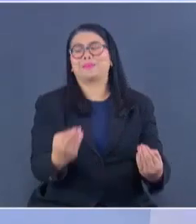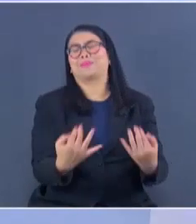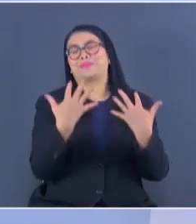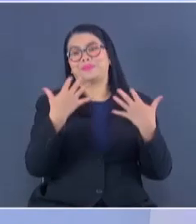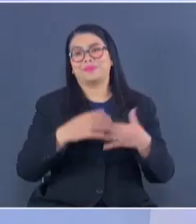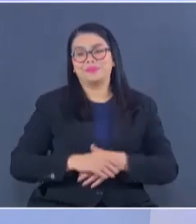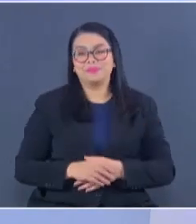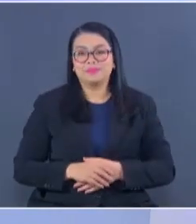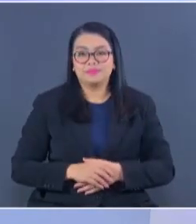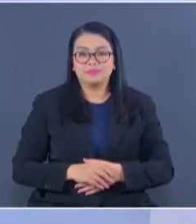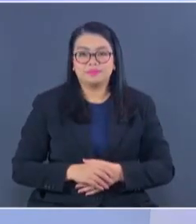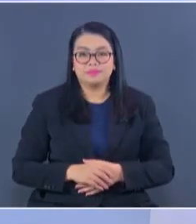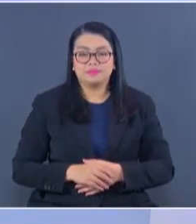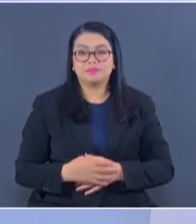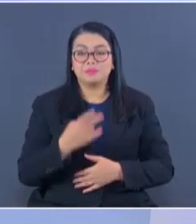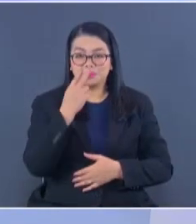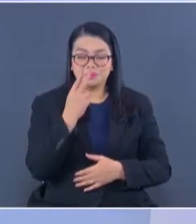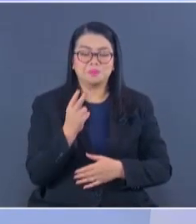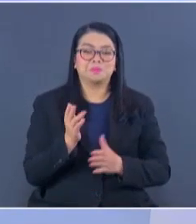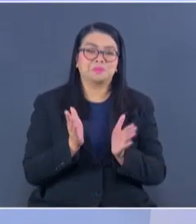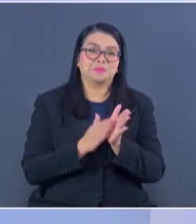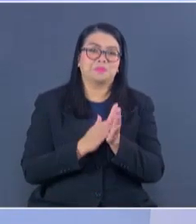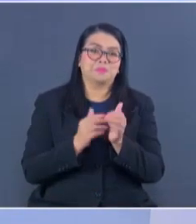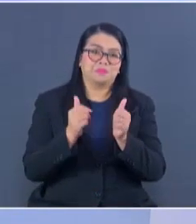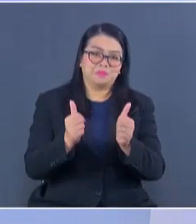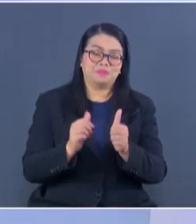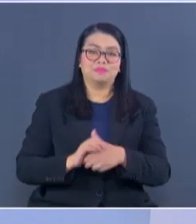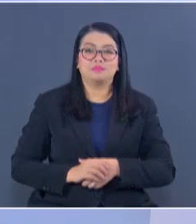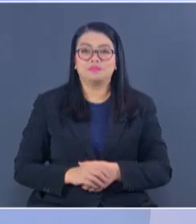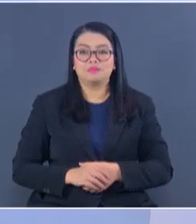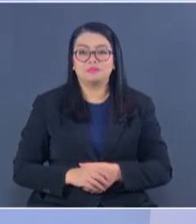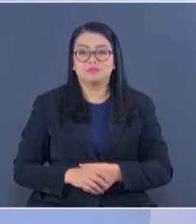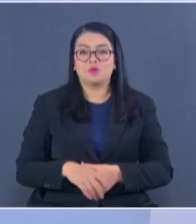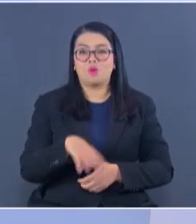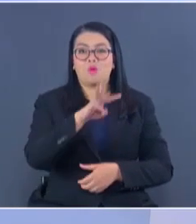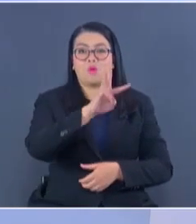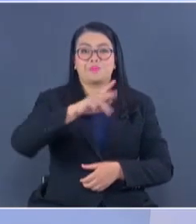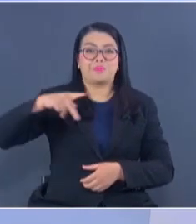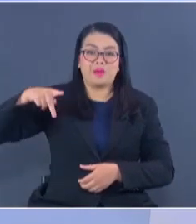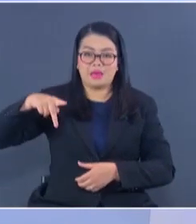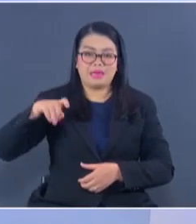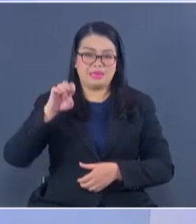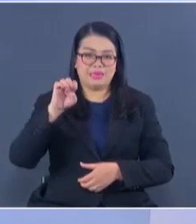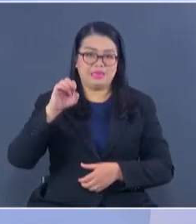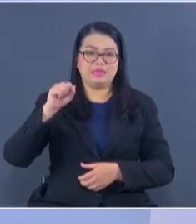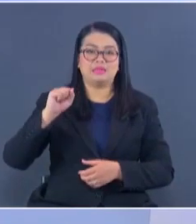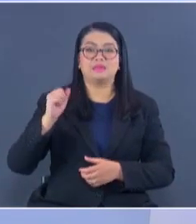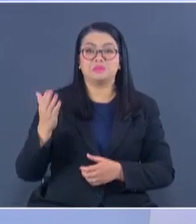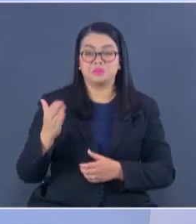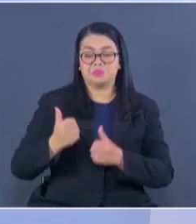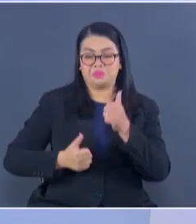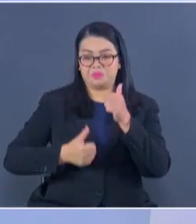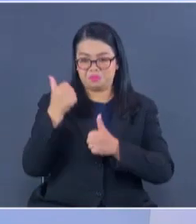เอาคุณผู้ชมครับขยับมาครับไปแสดงความยินดีกับทาง Vampire Esports ครับทำผลงานได้อย่างดีเยี่ยมทีเดียวครับพังงาดคว้าแช